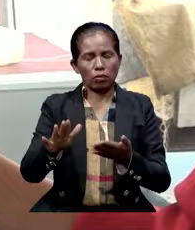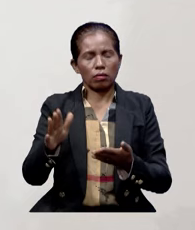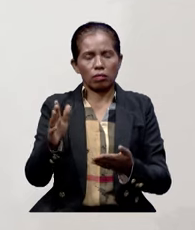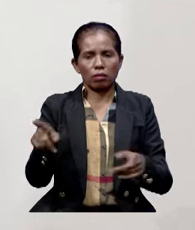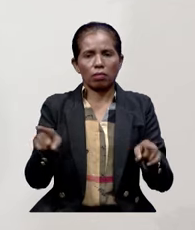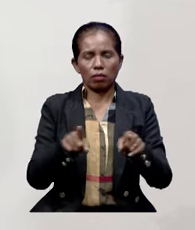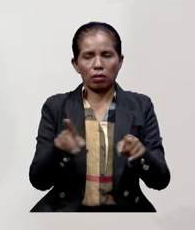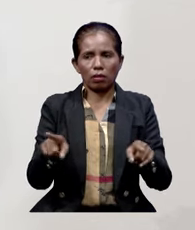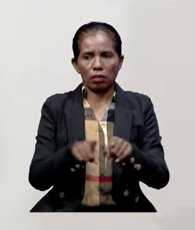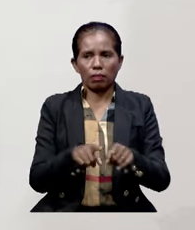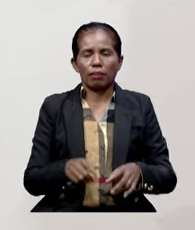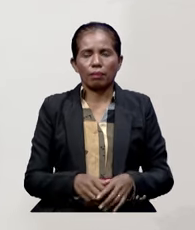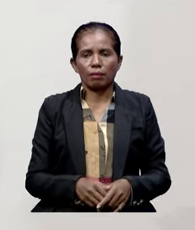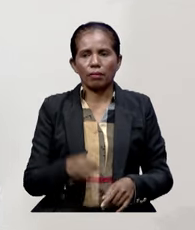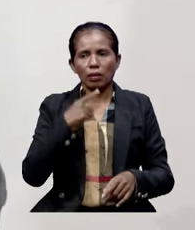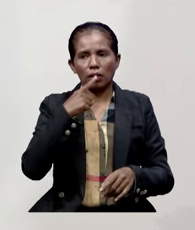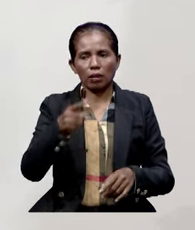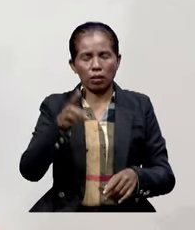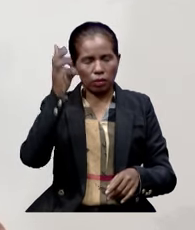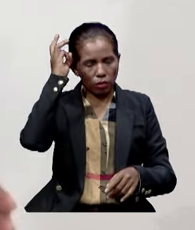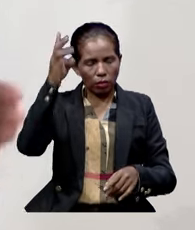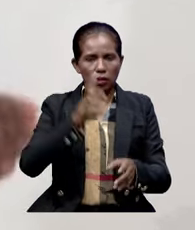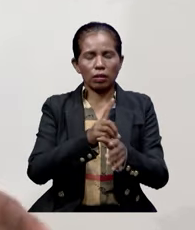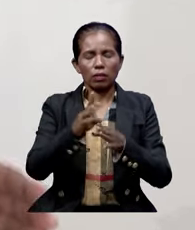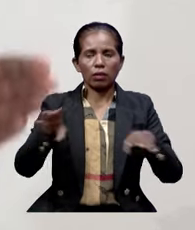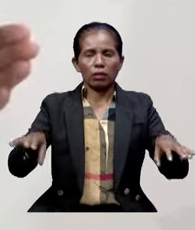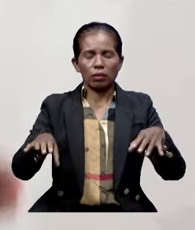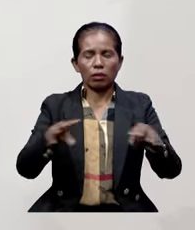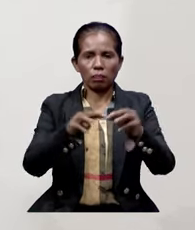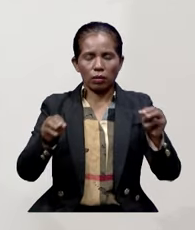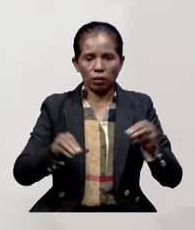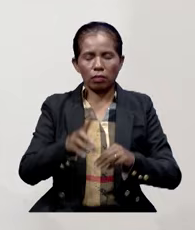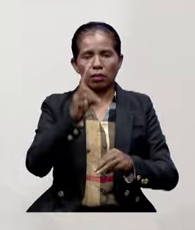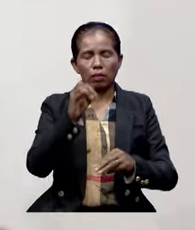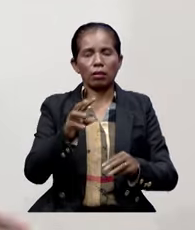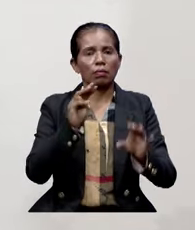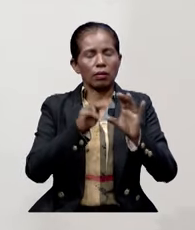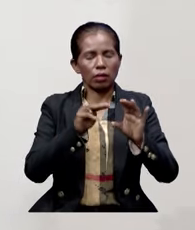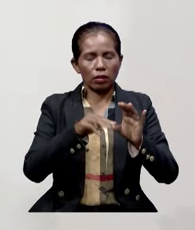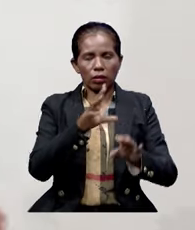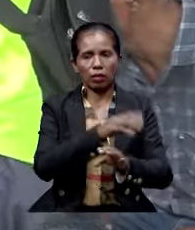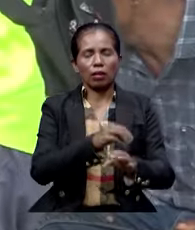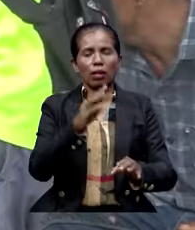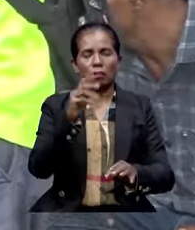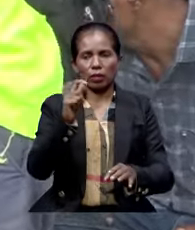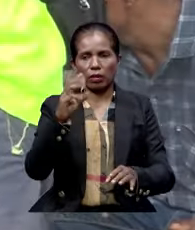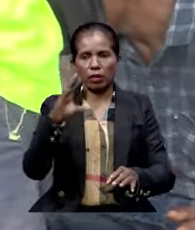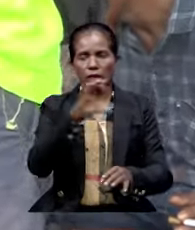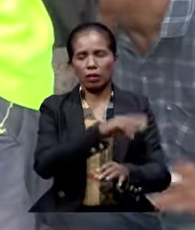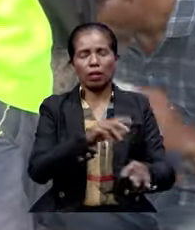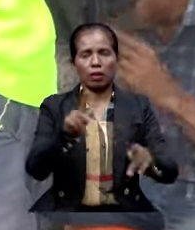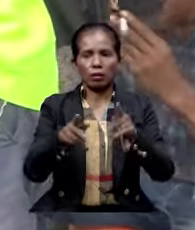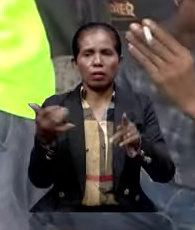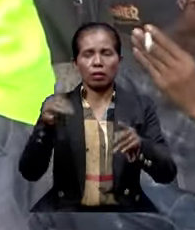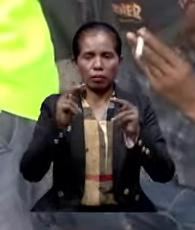rai ni. Hatamba preocupação ne diretor serviço municipal gestão mercado no turismo hateten vendedor sira